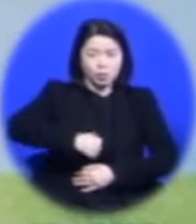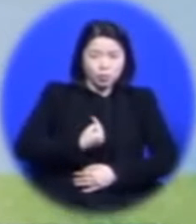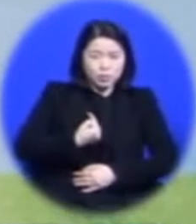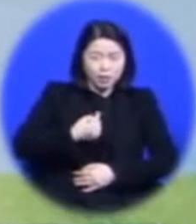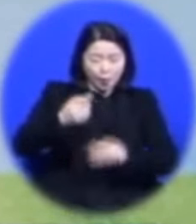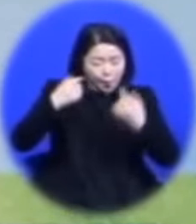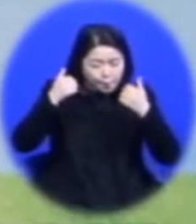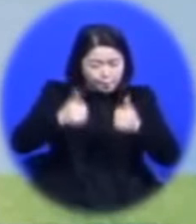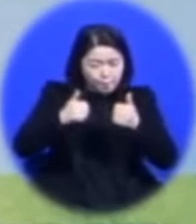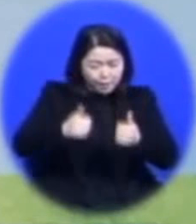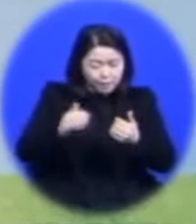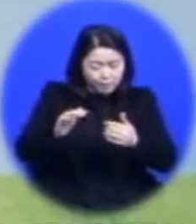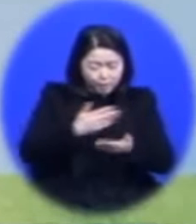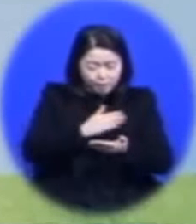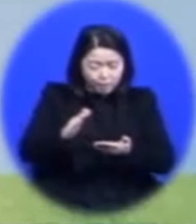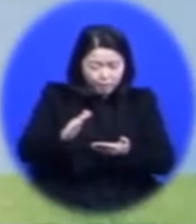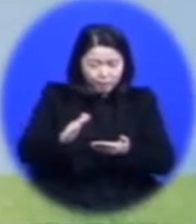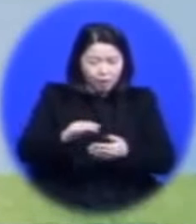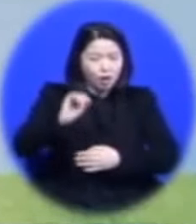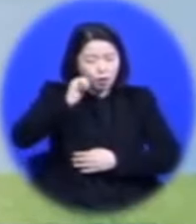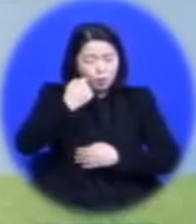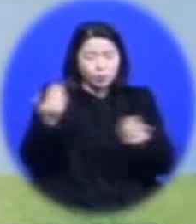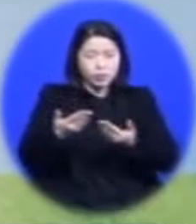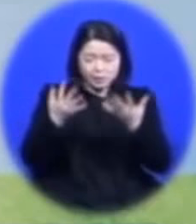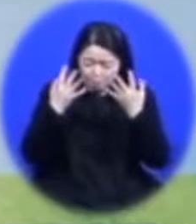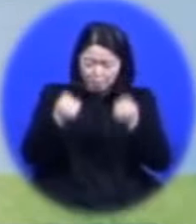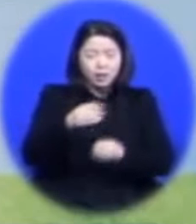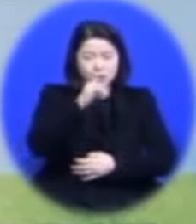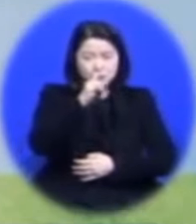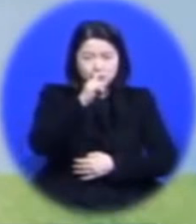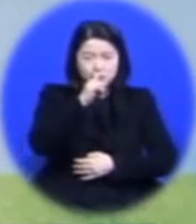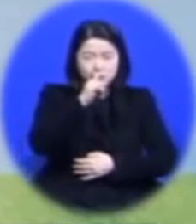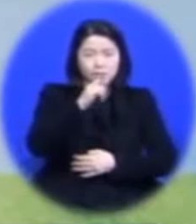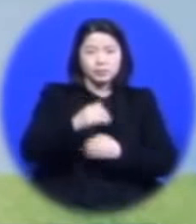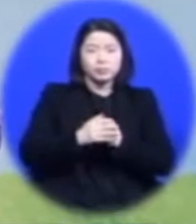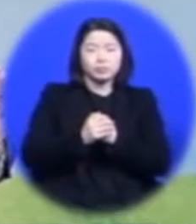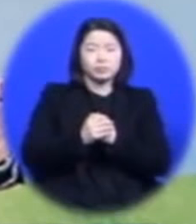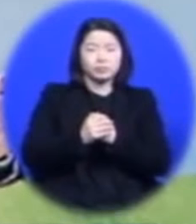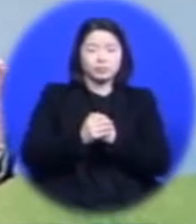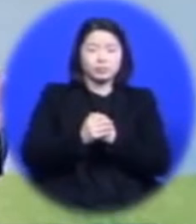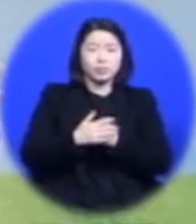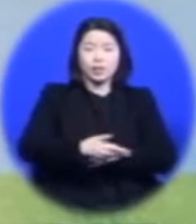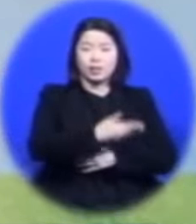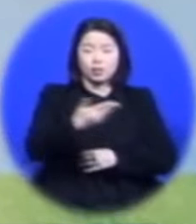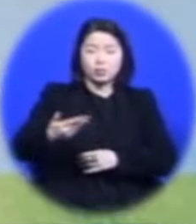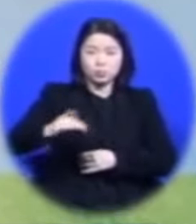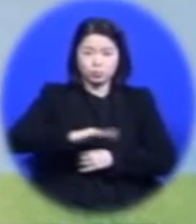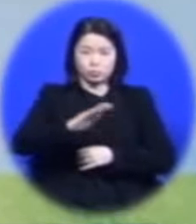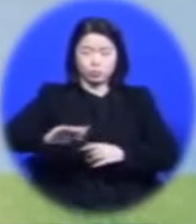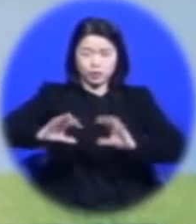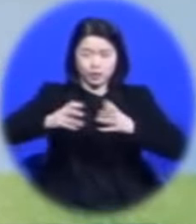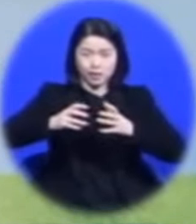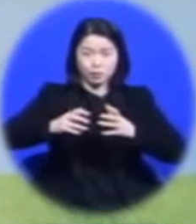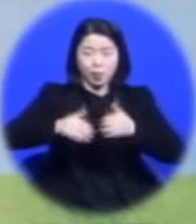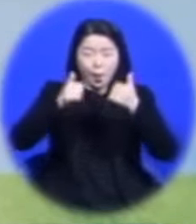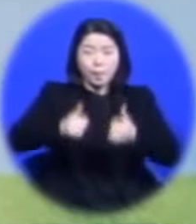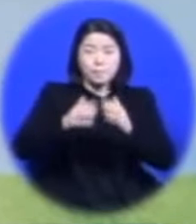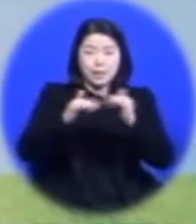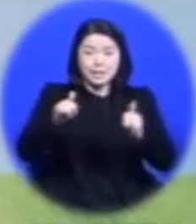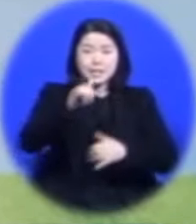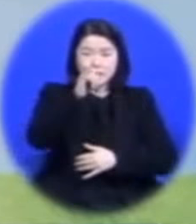어려운 일들이 한두 가지가 아니었어요 여러분 우리나라도 판사들이